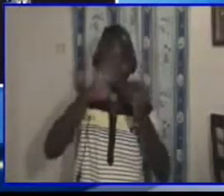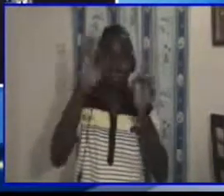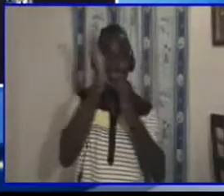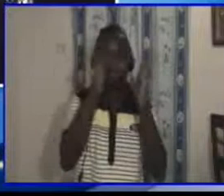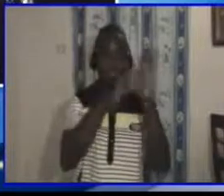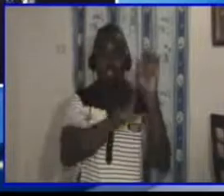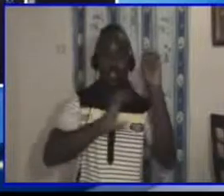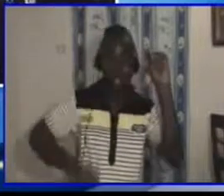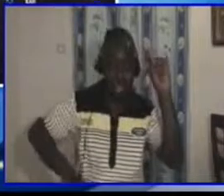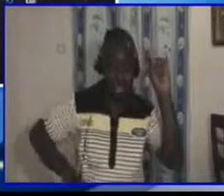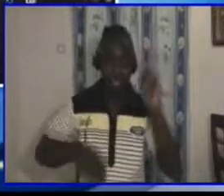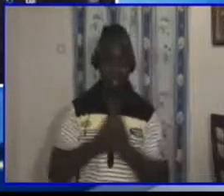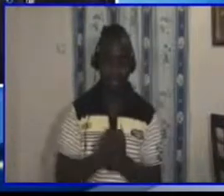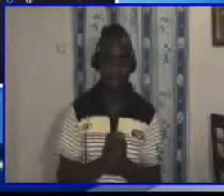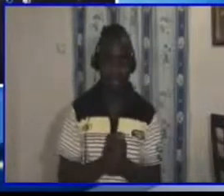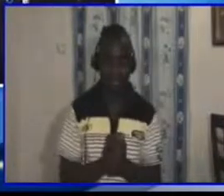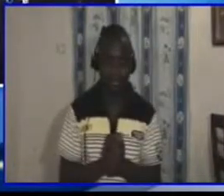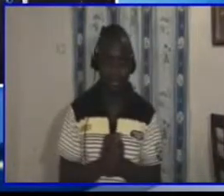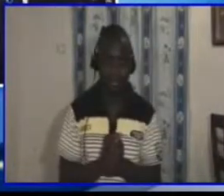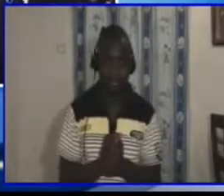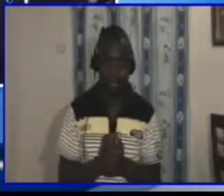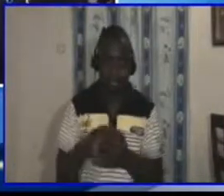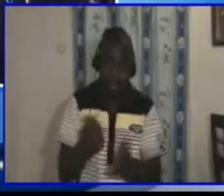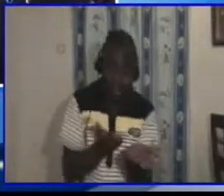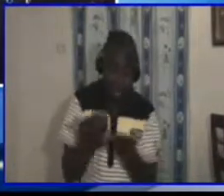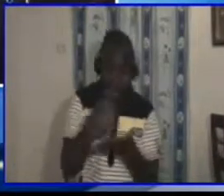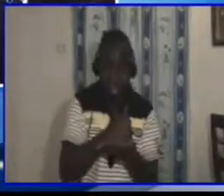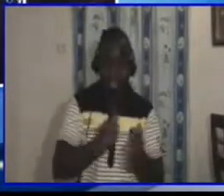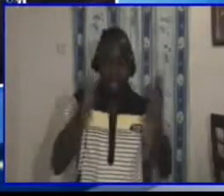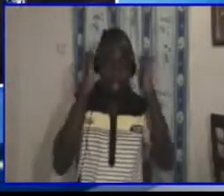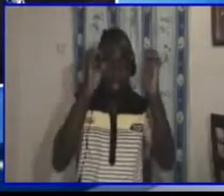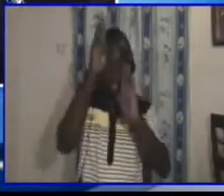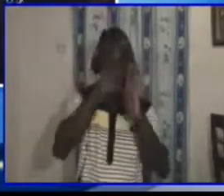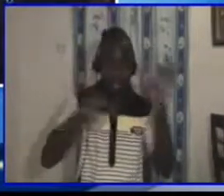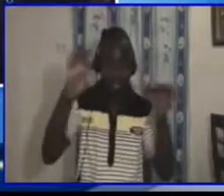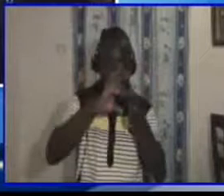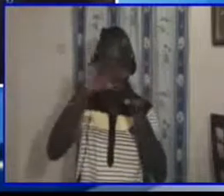di ritornare all'insegnamento di cristo